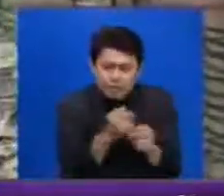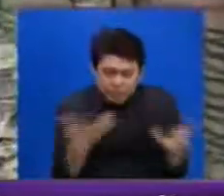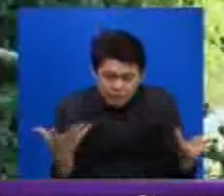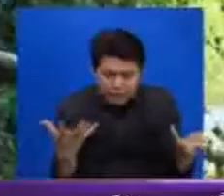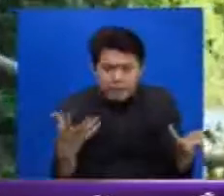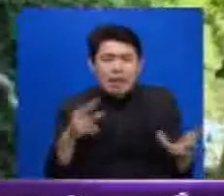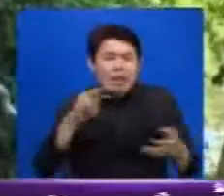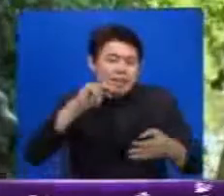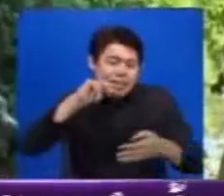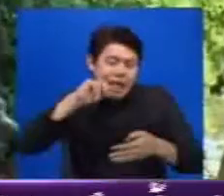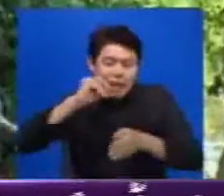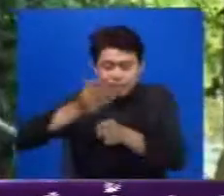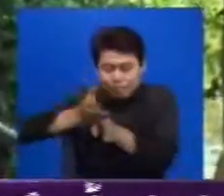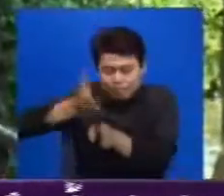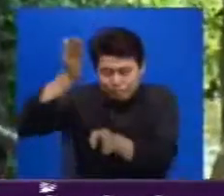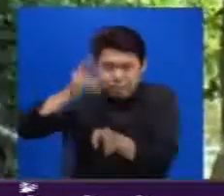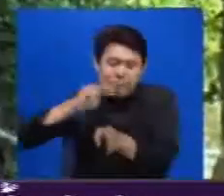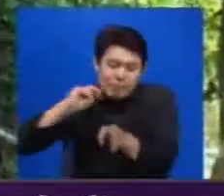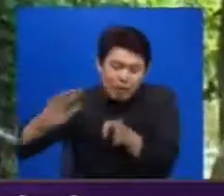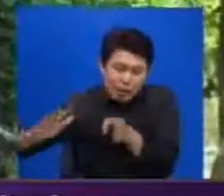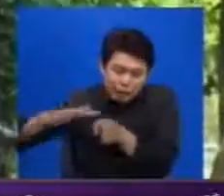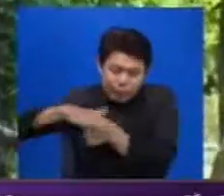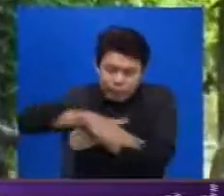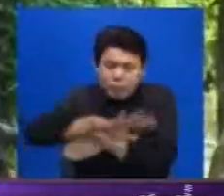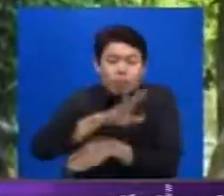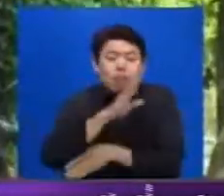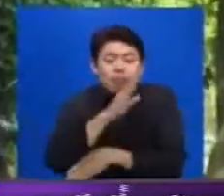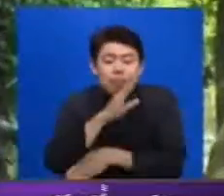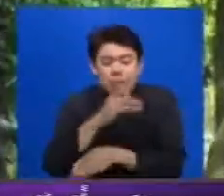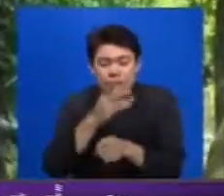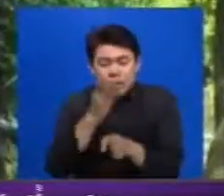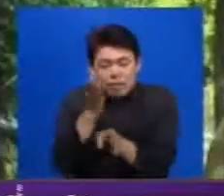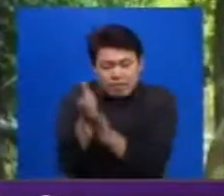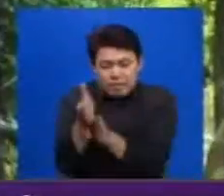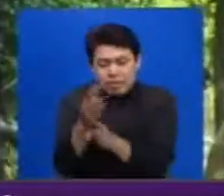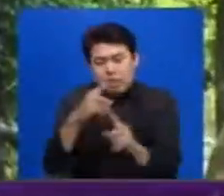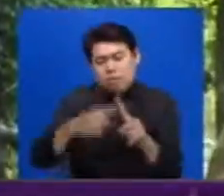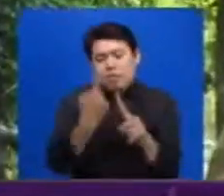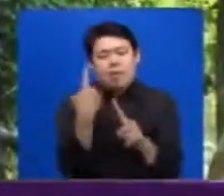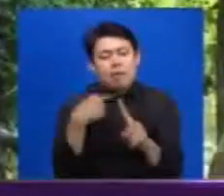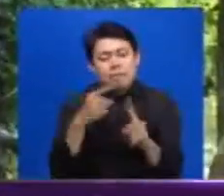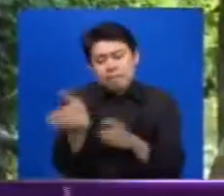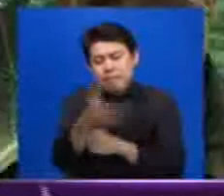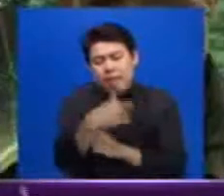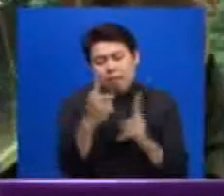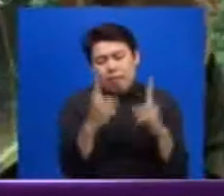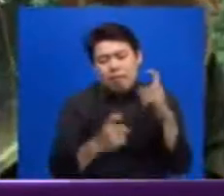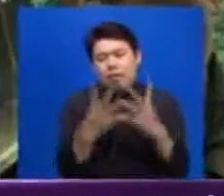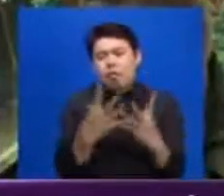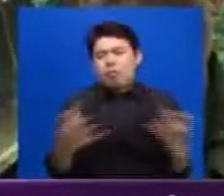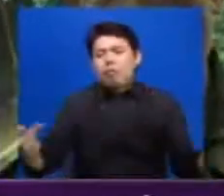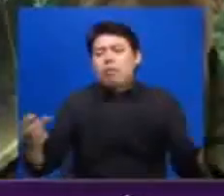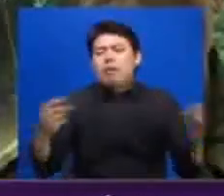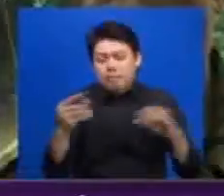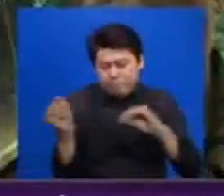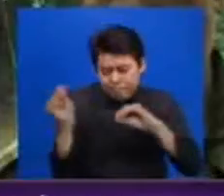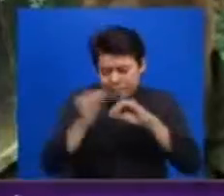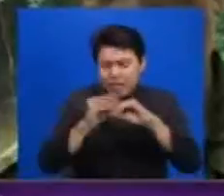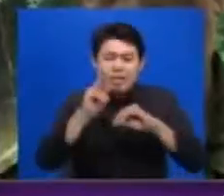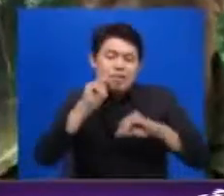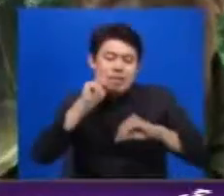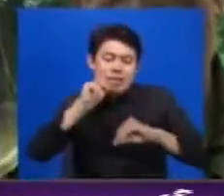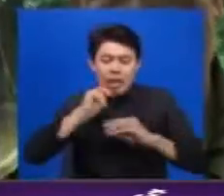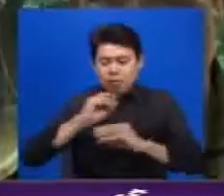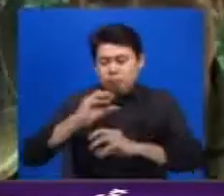ให้ทางเขื่อนน้ำอูนปล่อยน้ำเพราะหากปล่อยไว้อีกประมาณ 1เดือนเชื่อว่าปลาจะตายหมดเบื้องต้นใช้วิธีติดตั้งสปริงเกอร์น้ำเพิ่ม